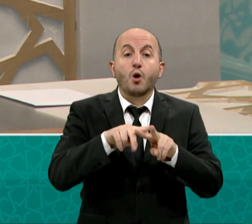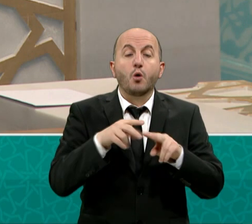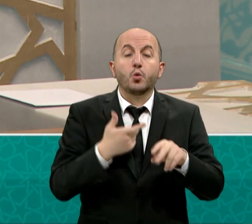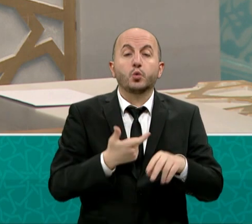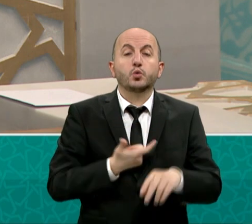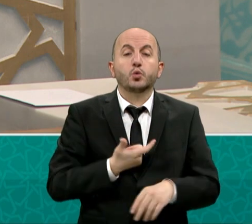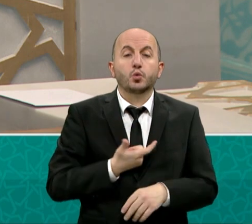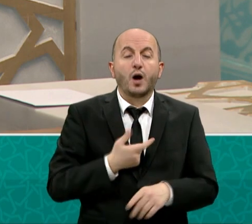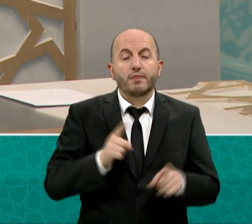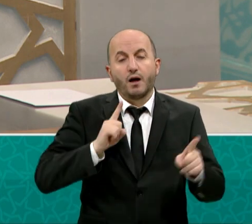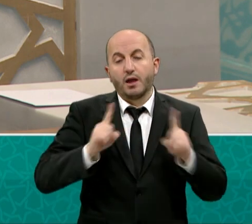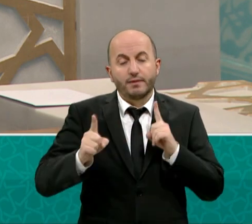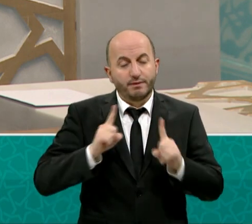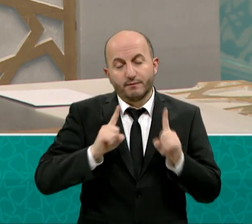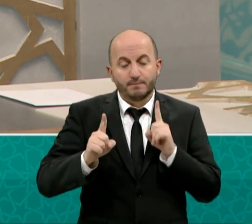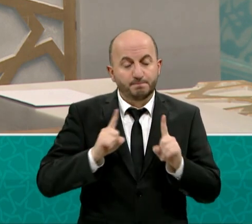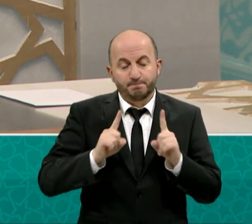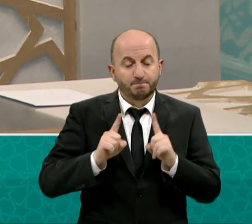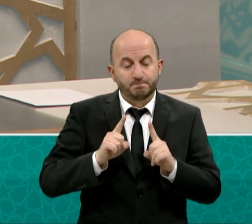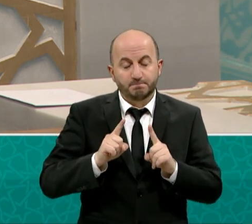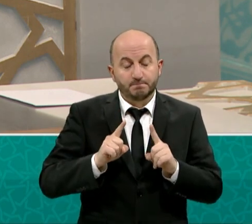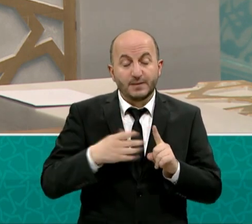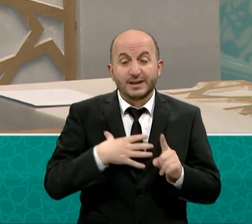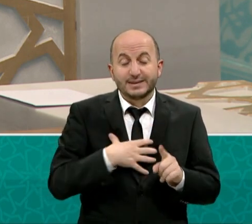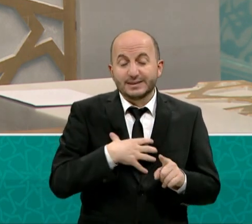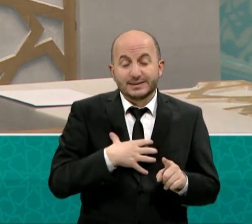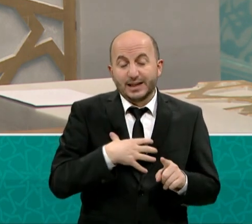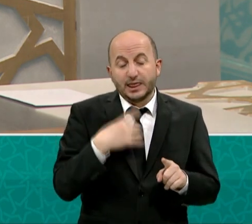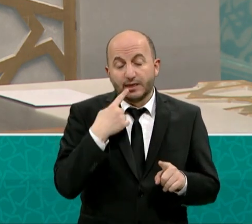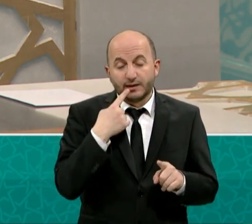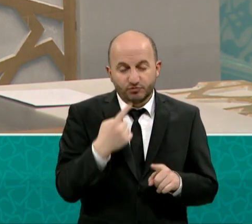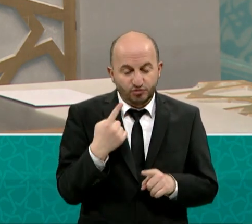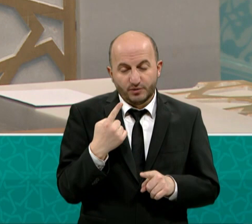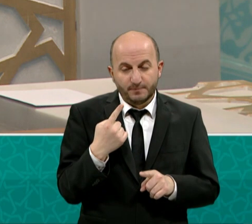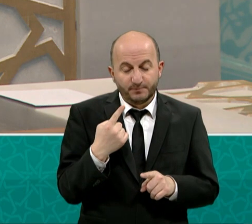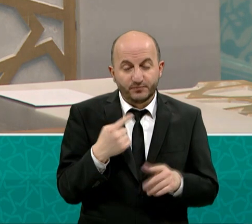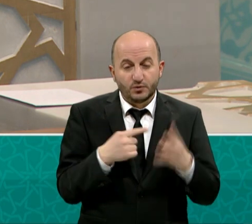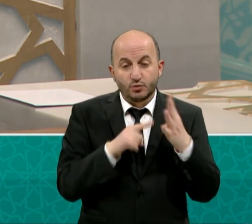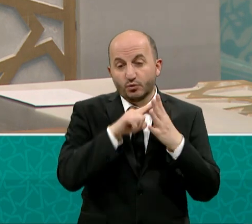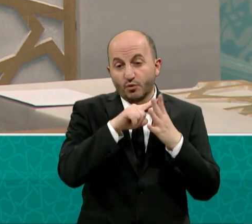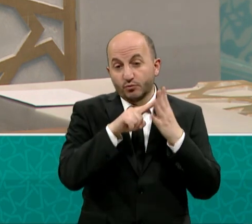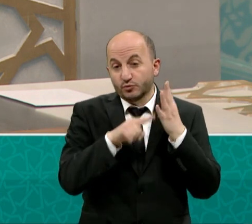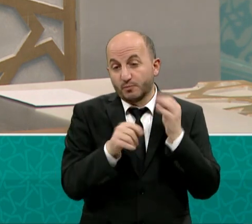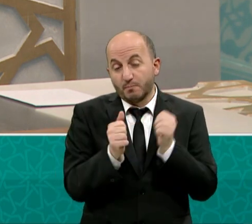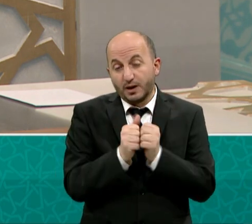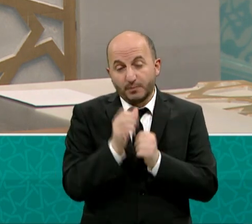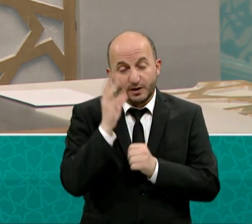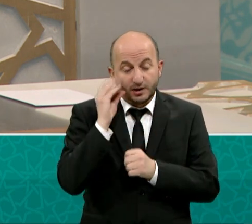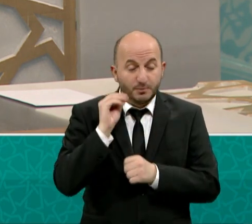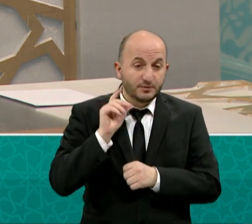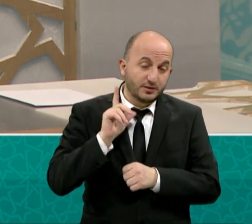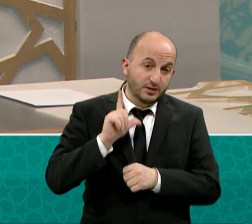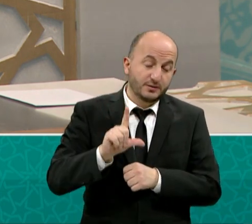hukuktur, adalettir. Dolayısıyla din deyince kardeşlerim dört unsuru beraber anlamak